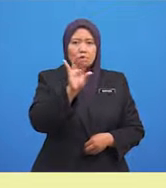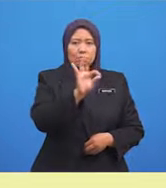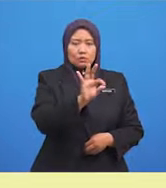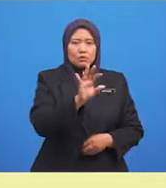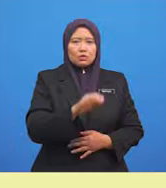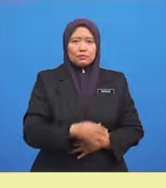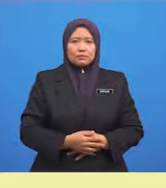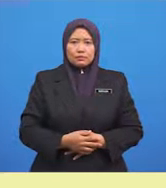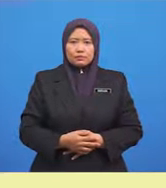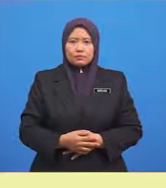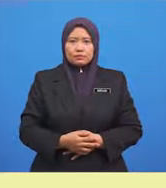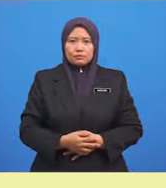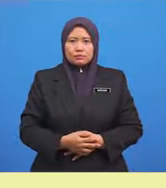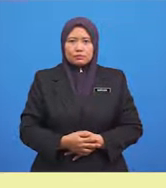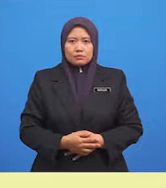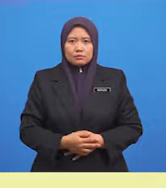8 dan 9.